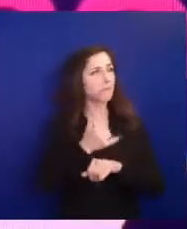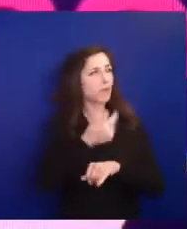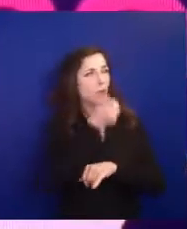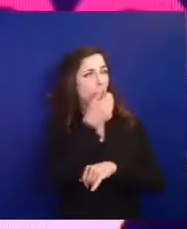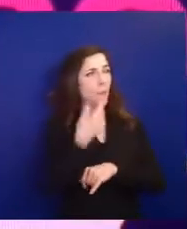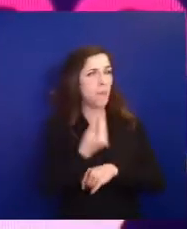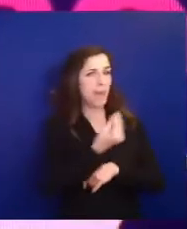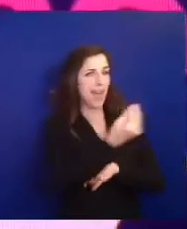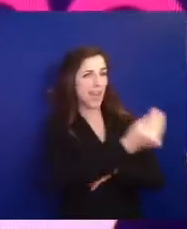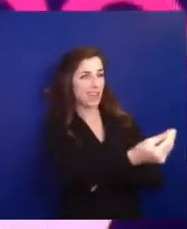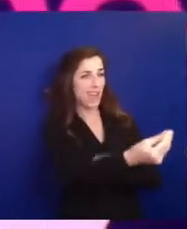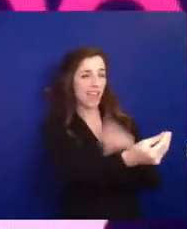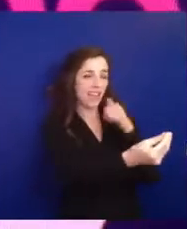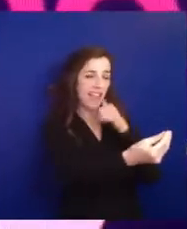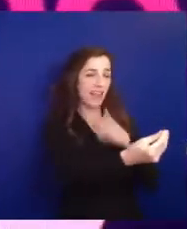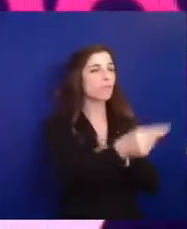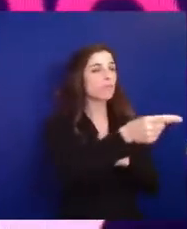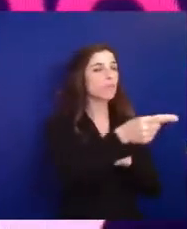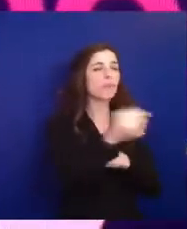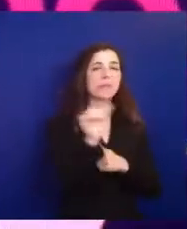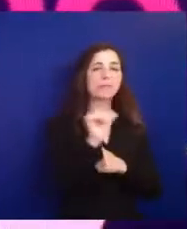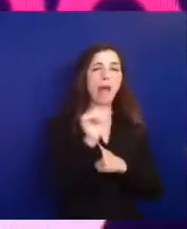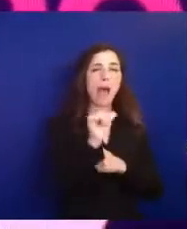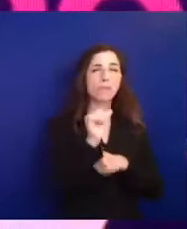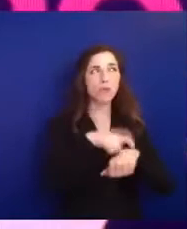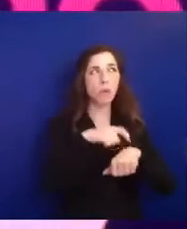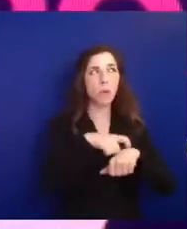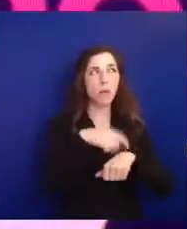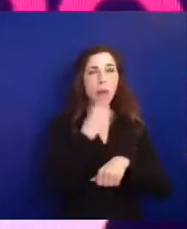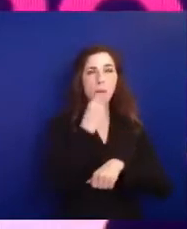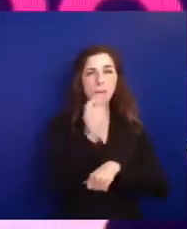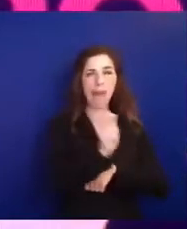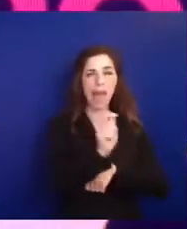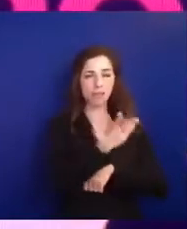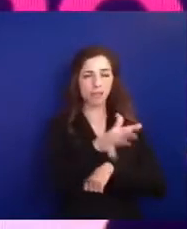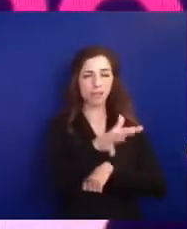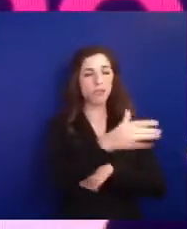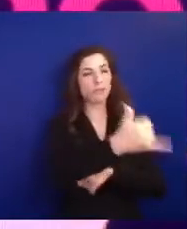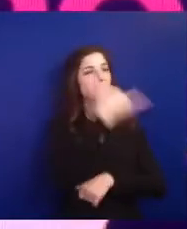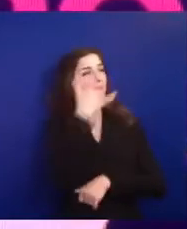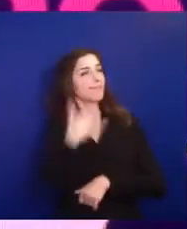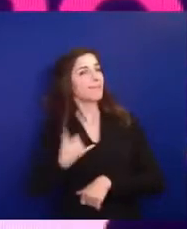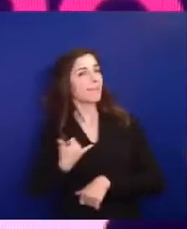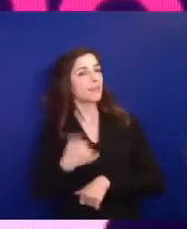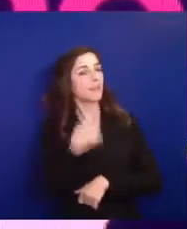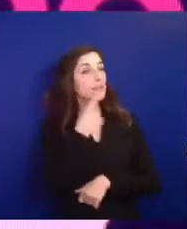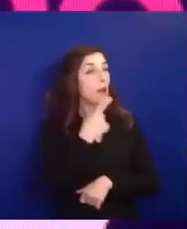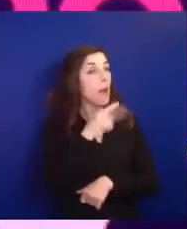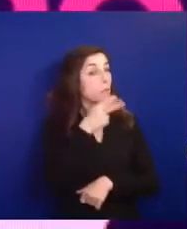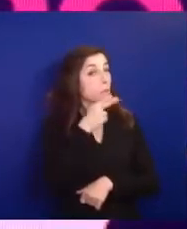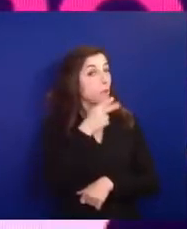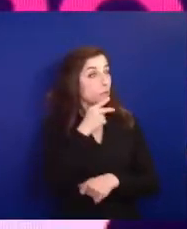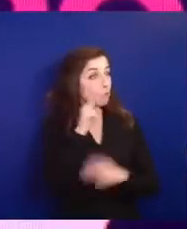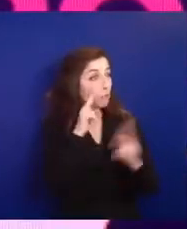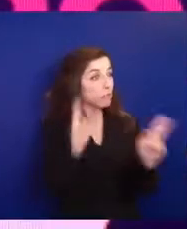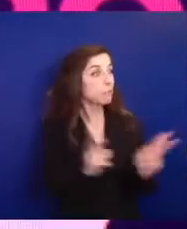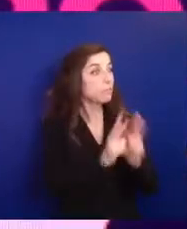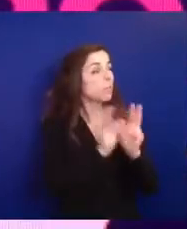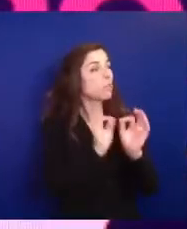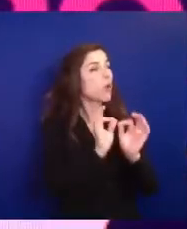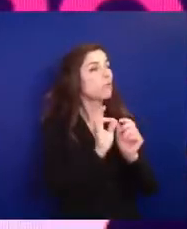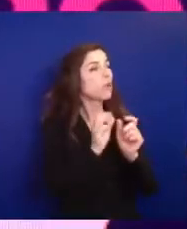mi telefonò sabato verso l'ora di pranzo e mi chiese se potevamo vederci il pomeriggio al bar del ristorante il fungo